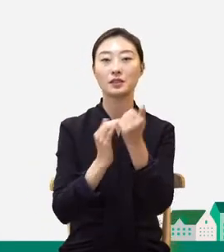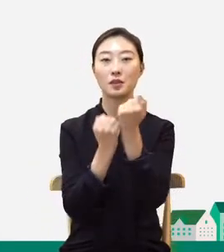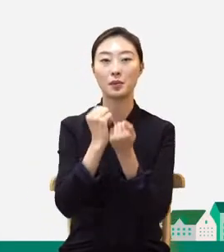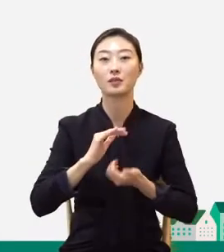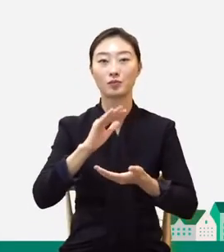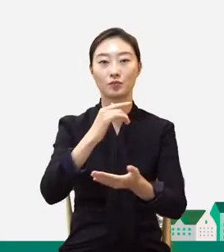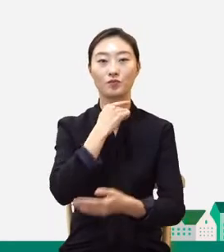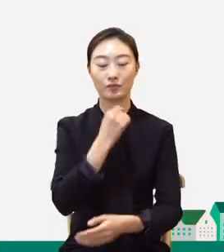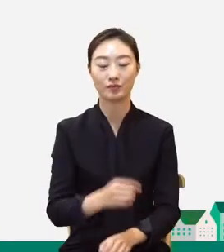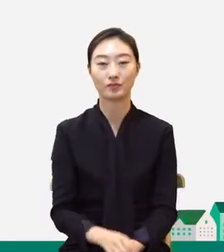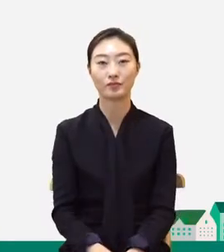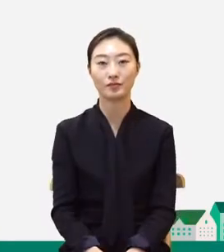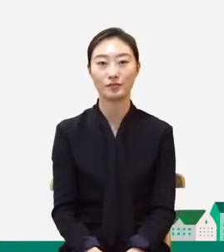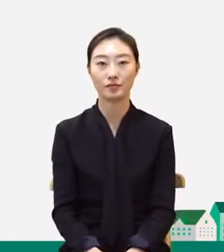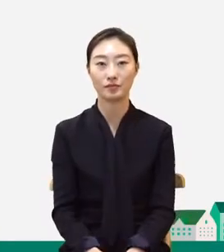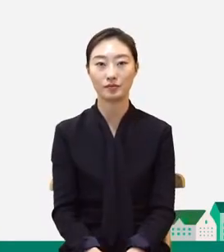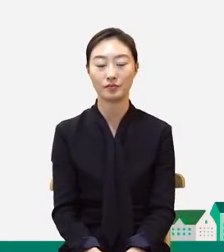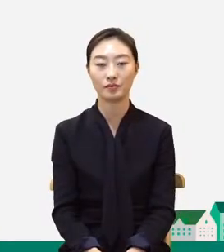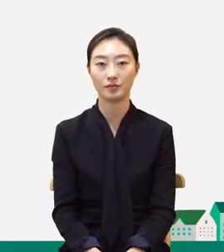하겠습니다.